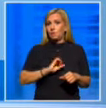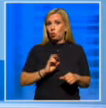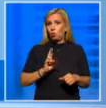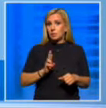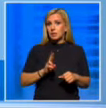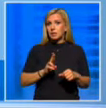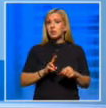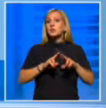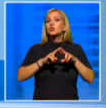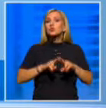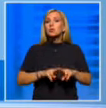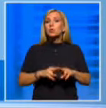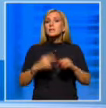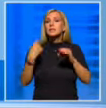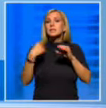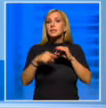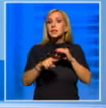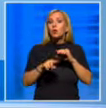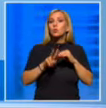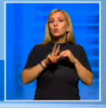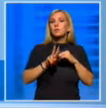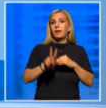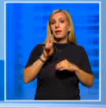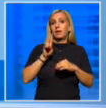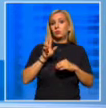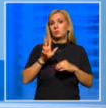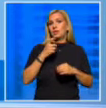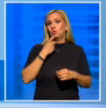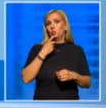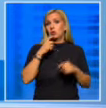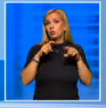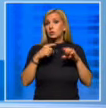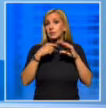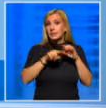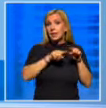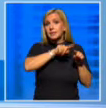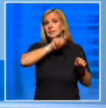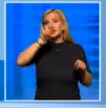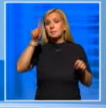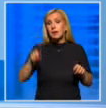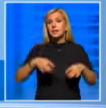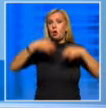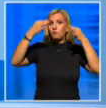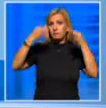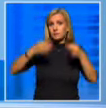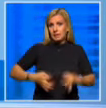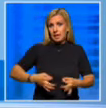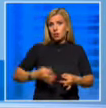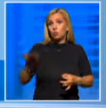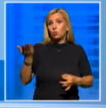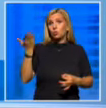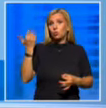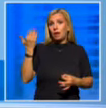от 2017-2018 година. Искам да обърна внимание, това е сигнал, който е изпратен официално